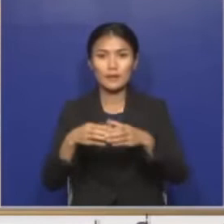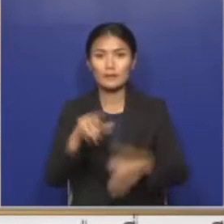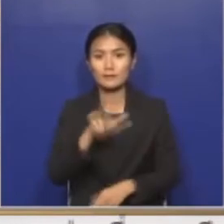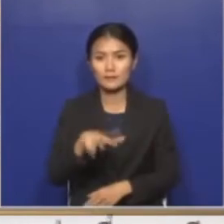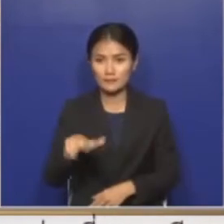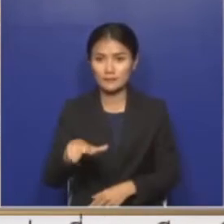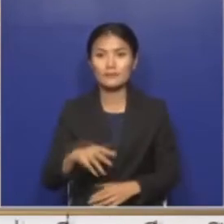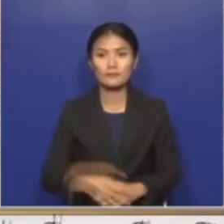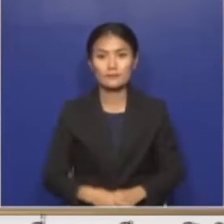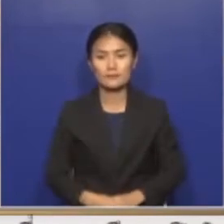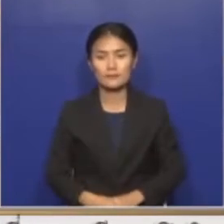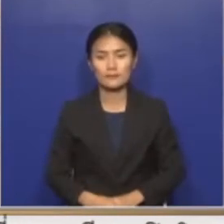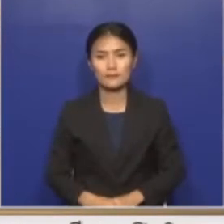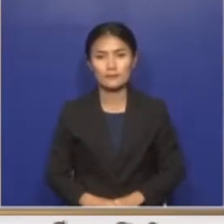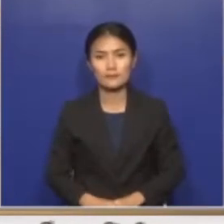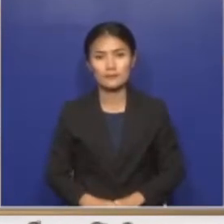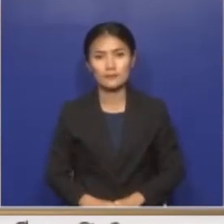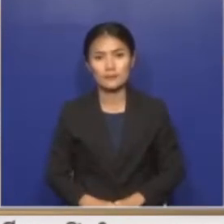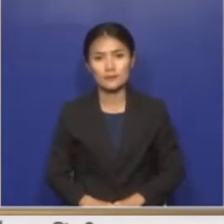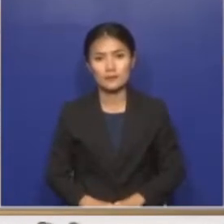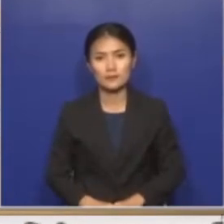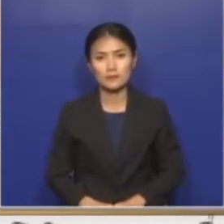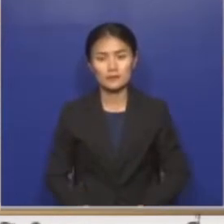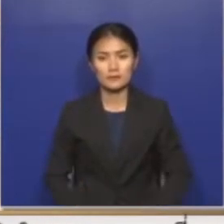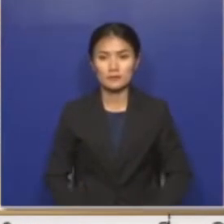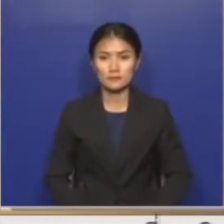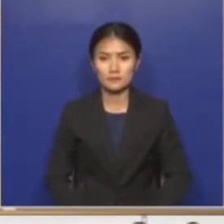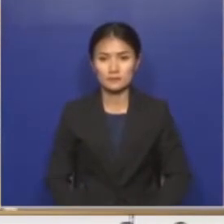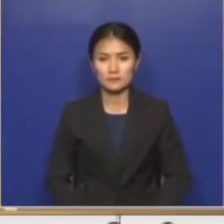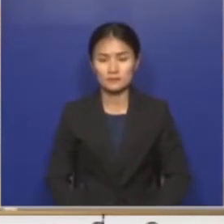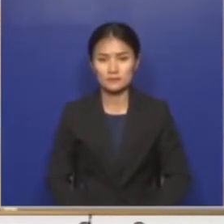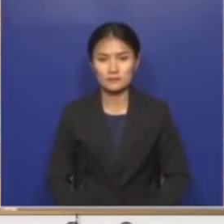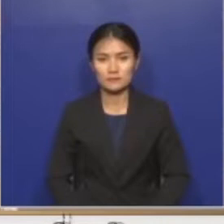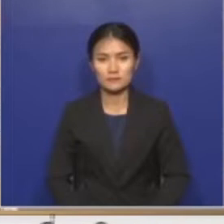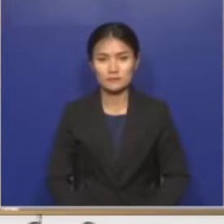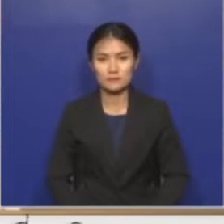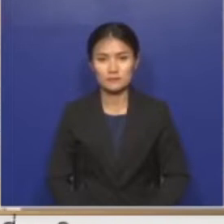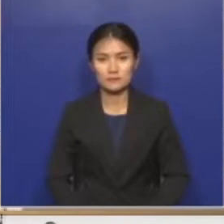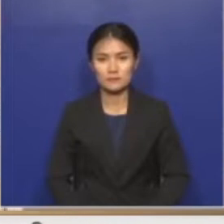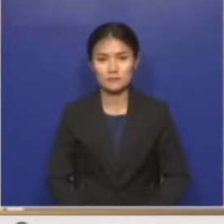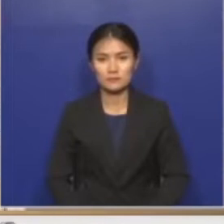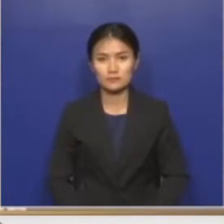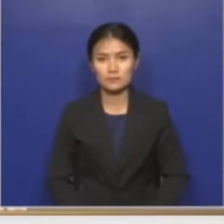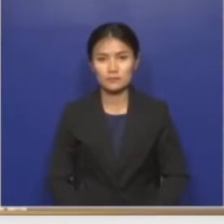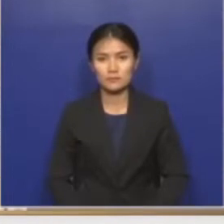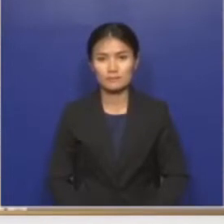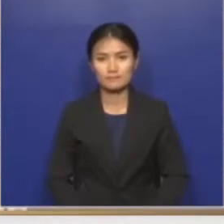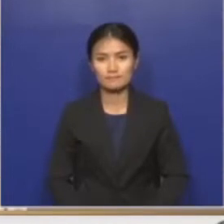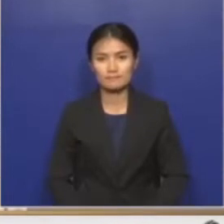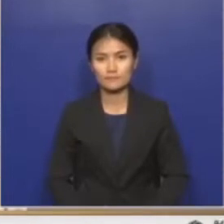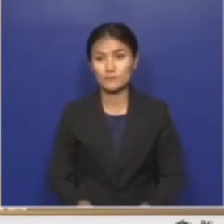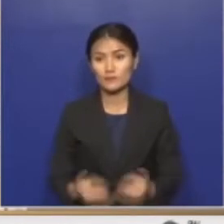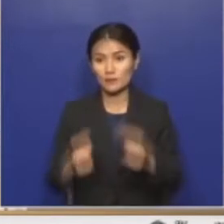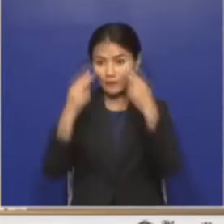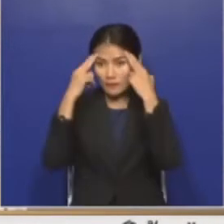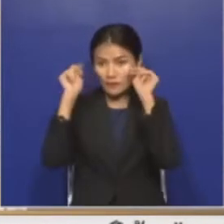เพื่อไทยธรรมทานครับตามที่ท่านนายกองตรีได้มอบหมายให้ณฐ